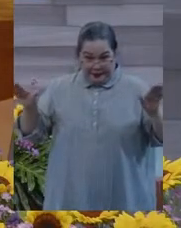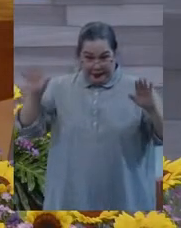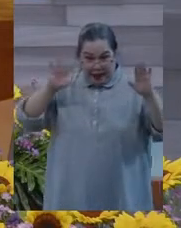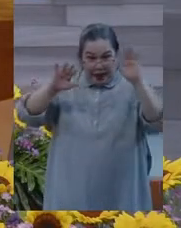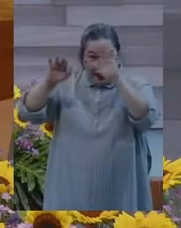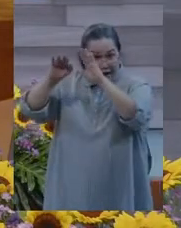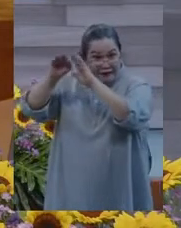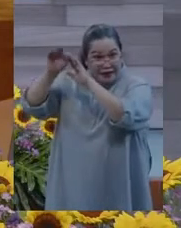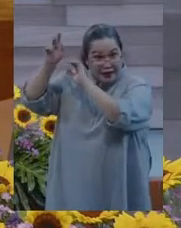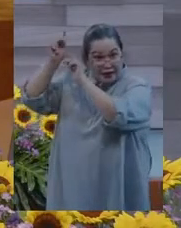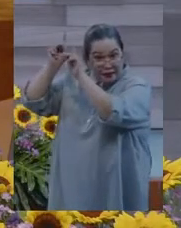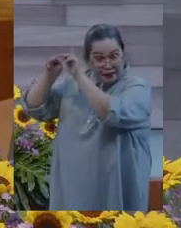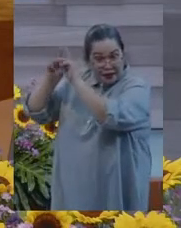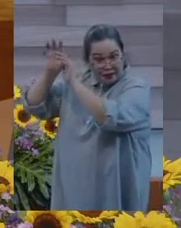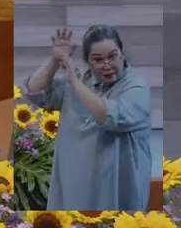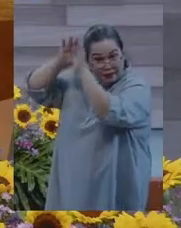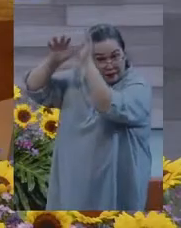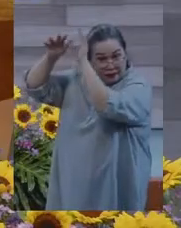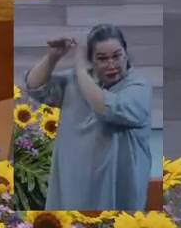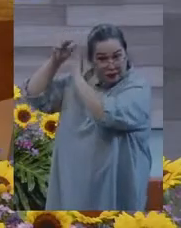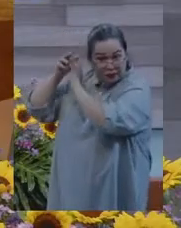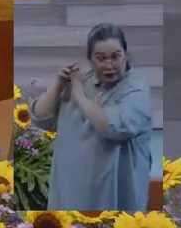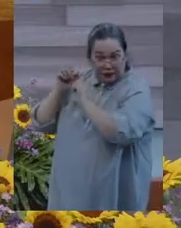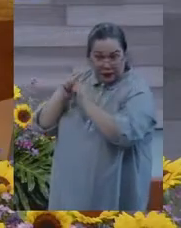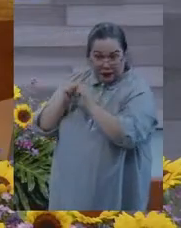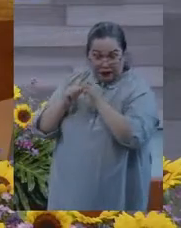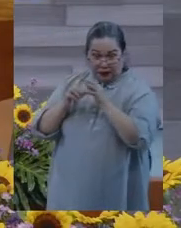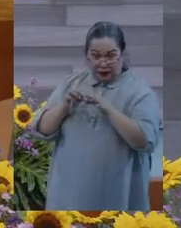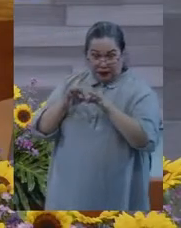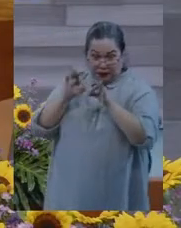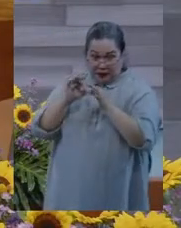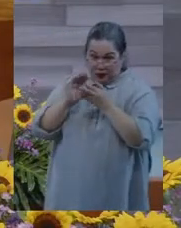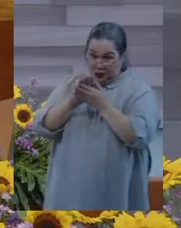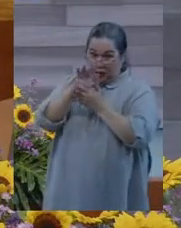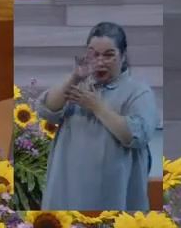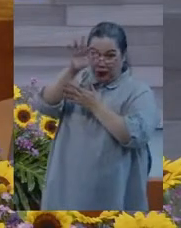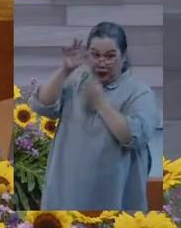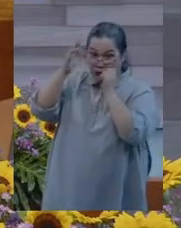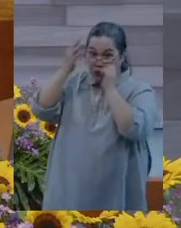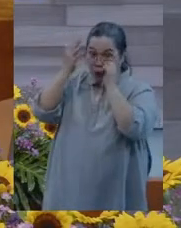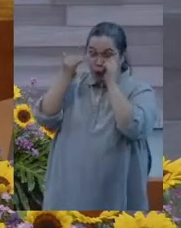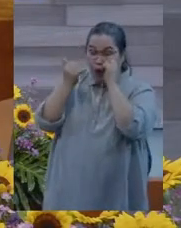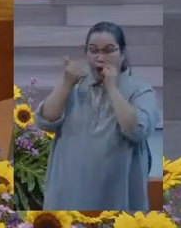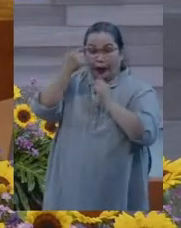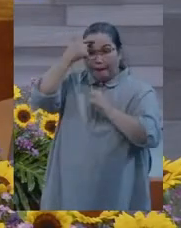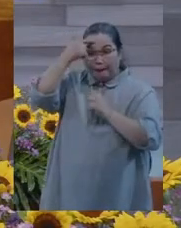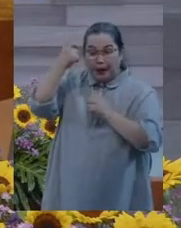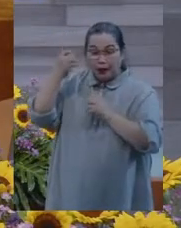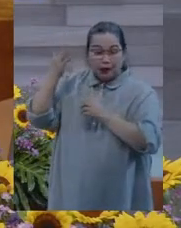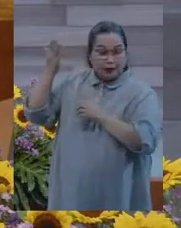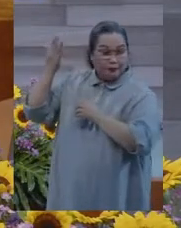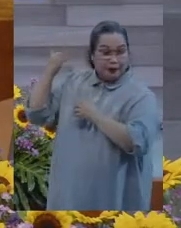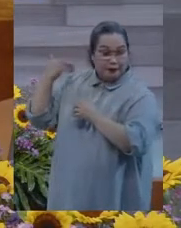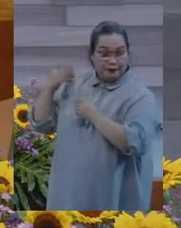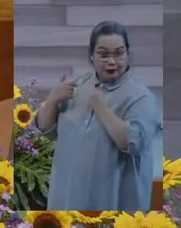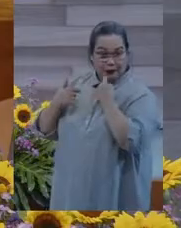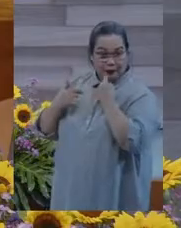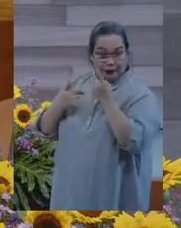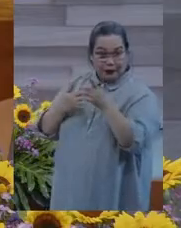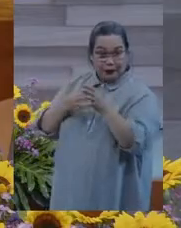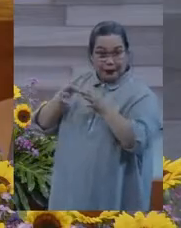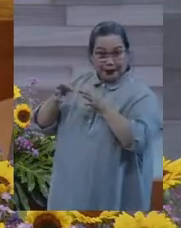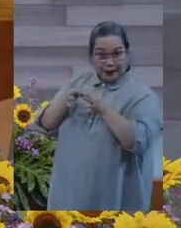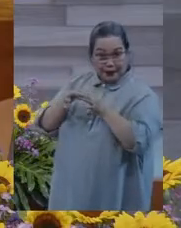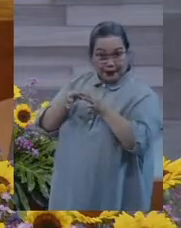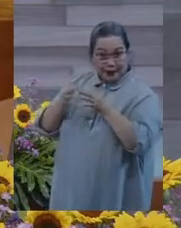heavenly beings. Kaya sila tinawag na the glorious ones kasi usually sa mga pagpapakita